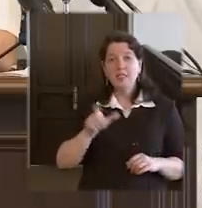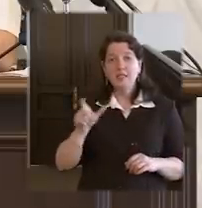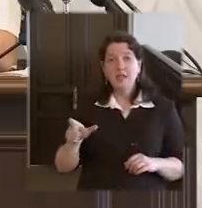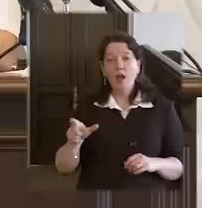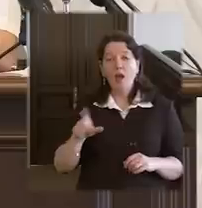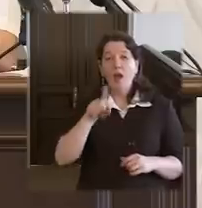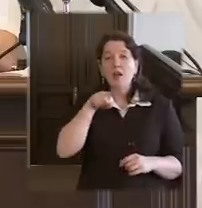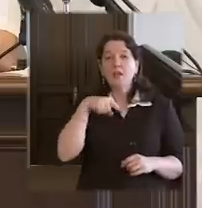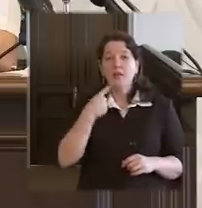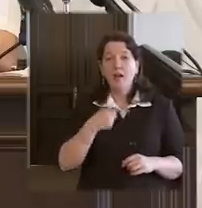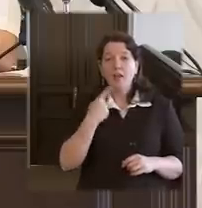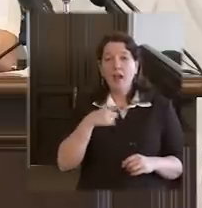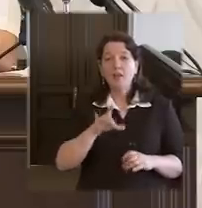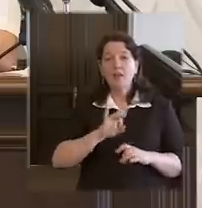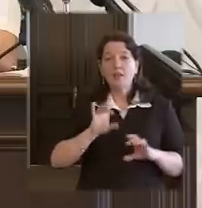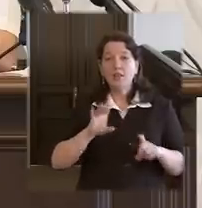говорят